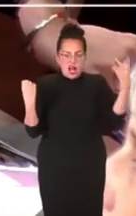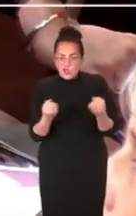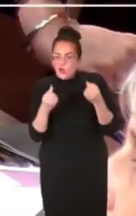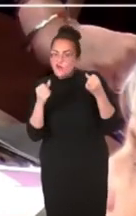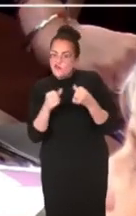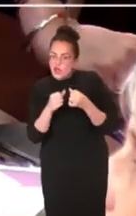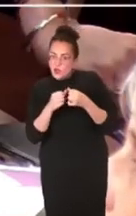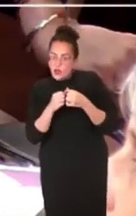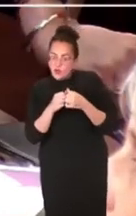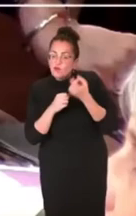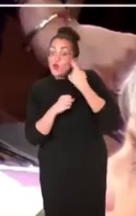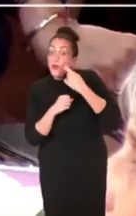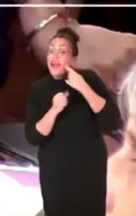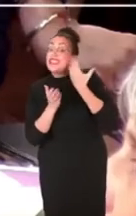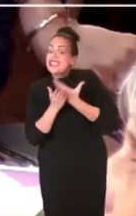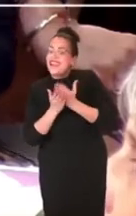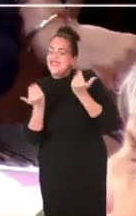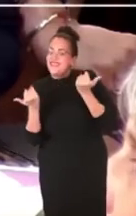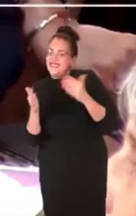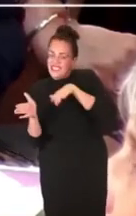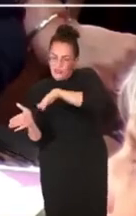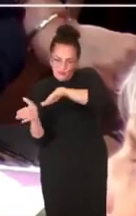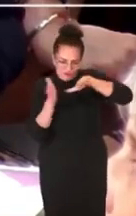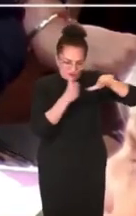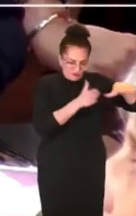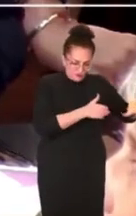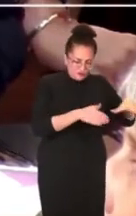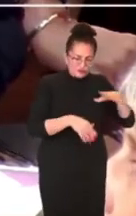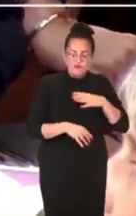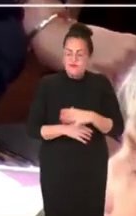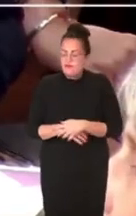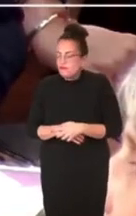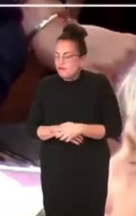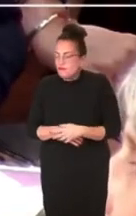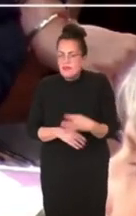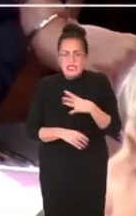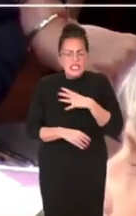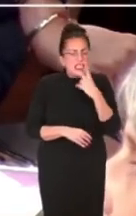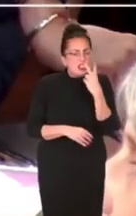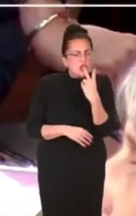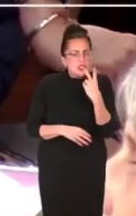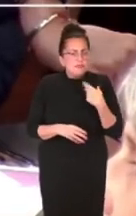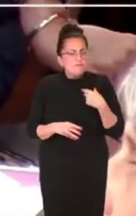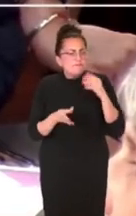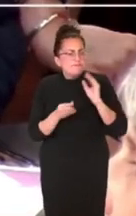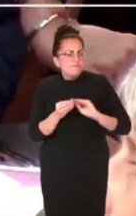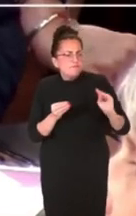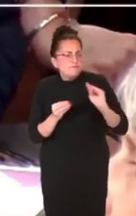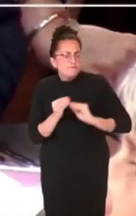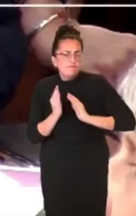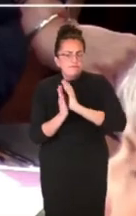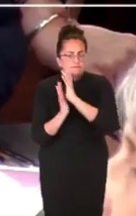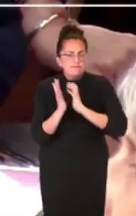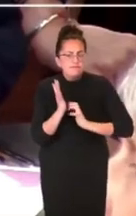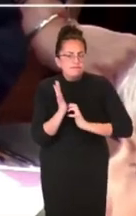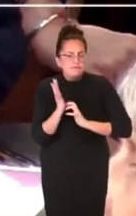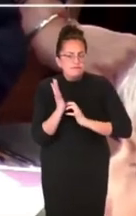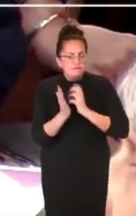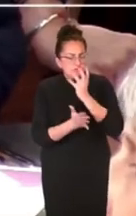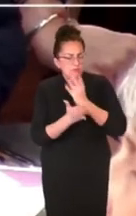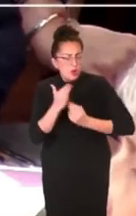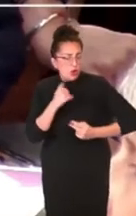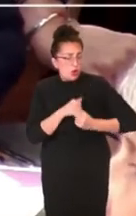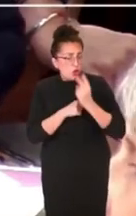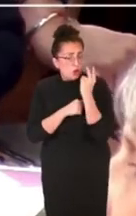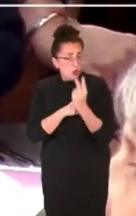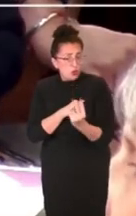Une double interrogation, en fait, qui traduisent une double absence dans le rapport. Et je me pose la question de savoir